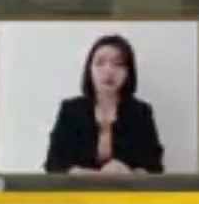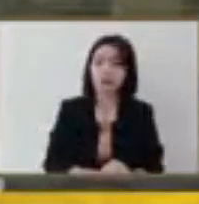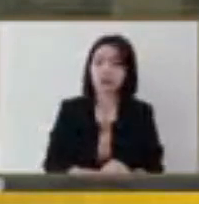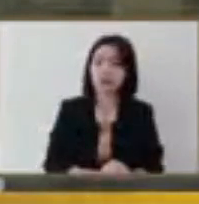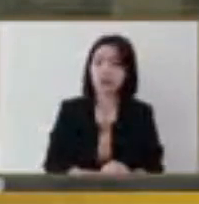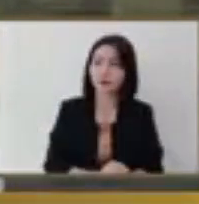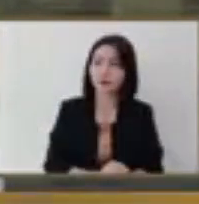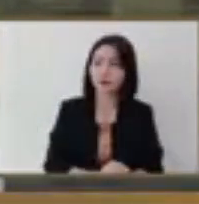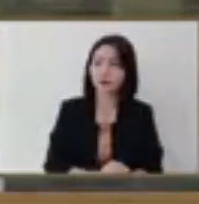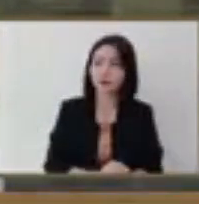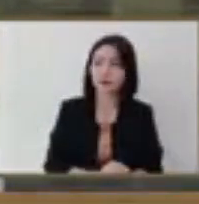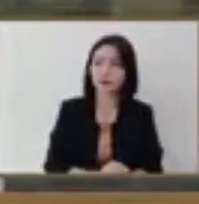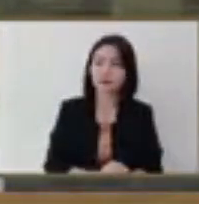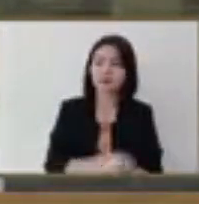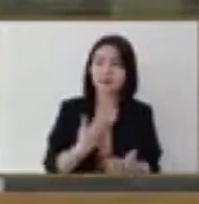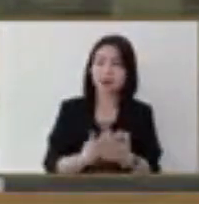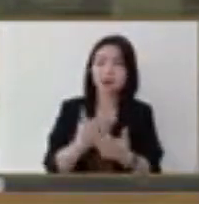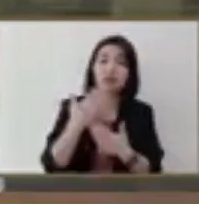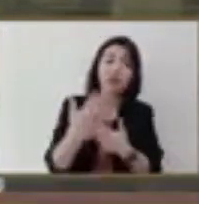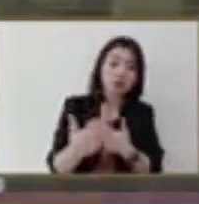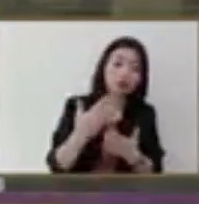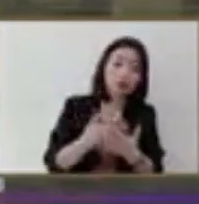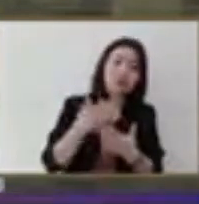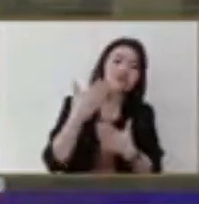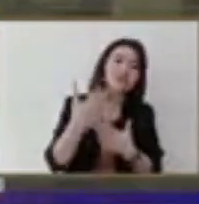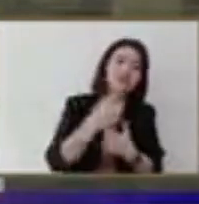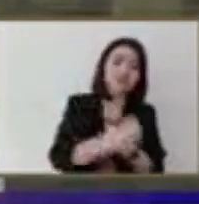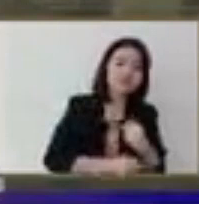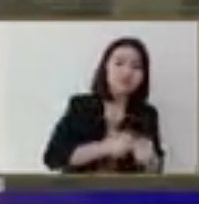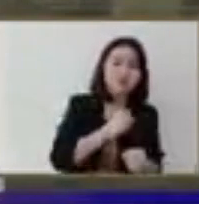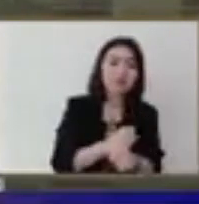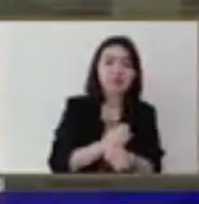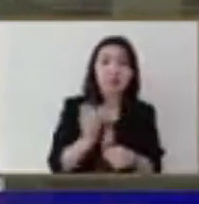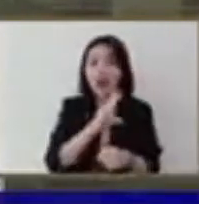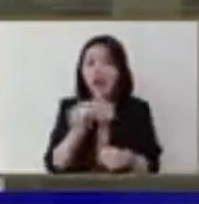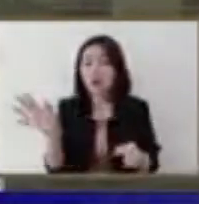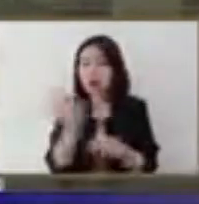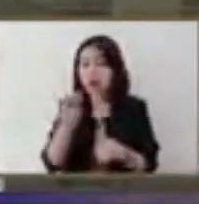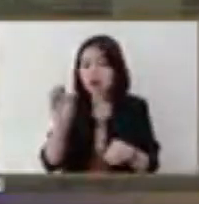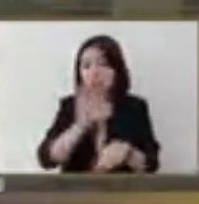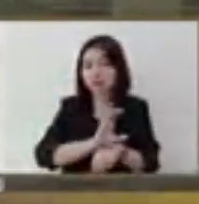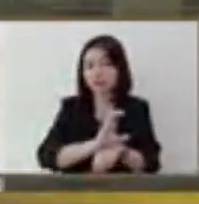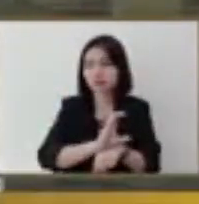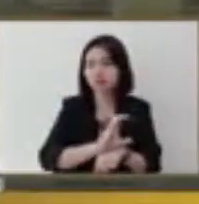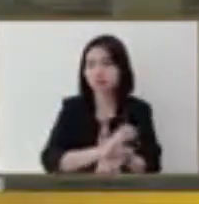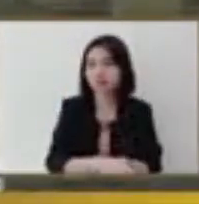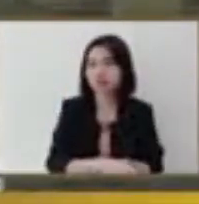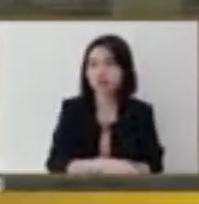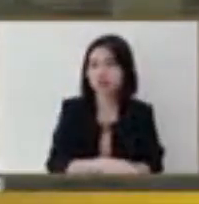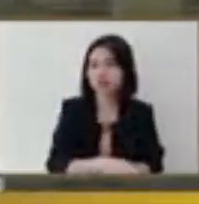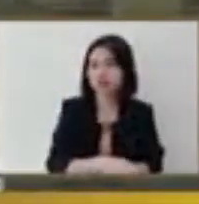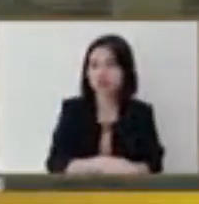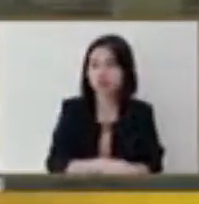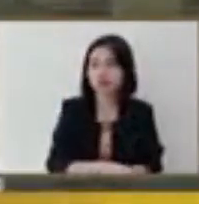Pero lumipas po ang panahon habang nagbibinata sila na wala na sila ng church. Pero nung sila'y